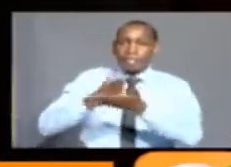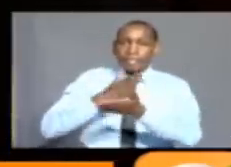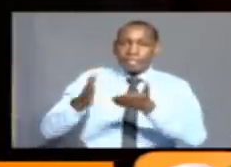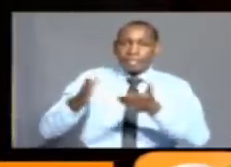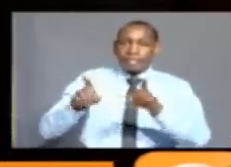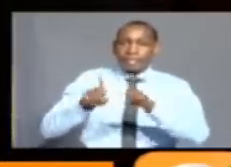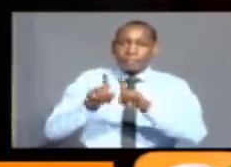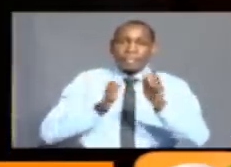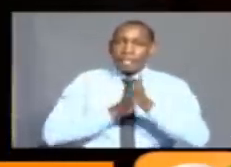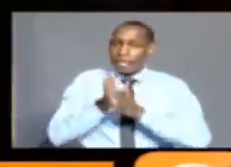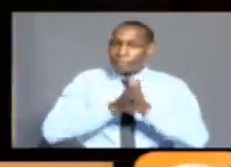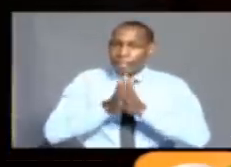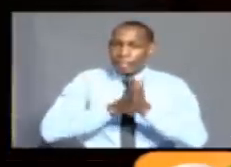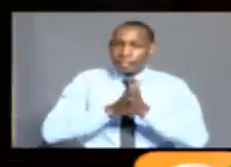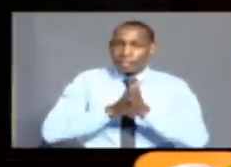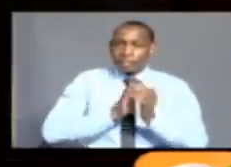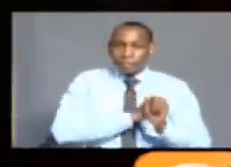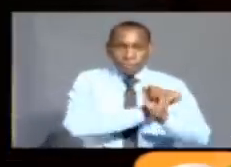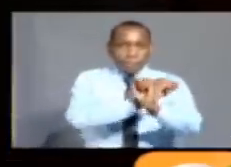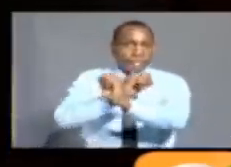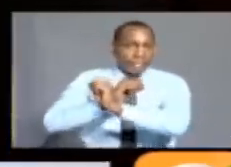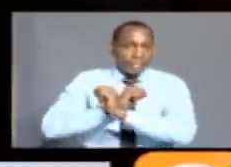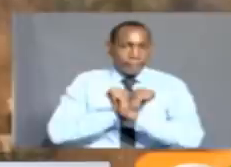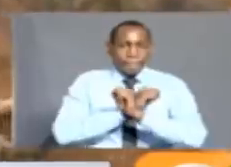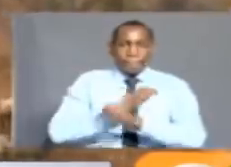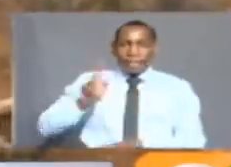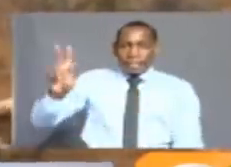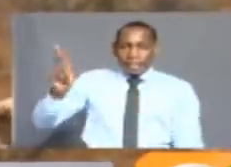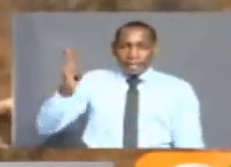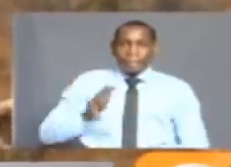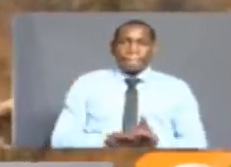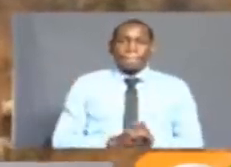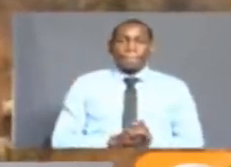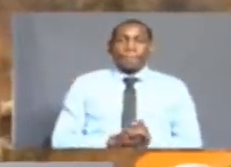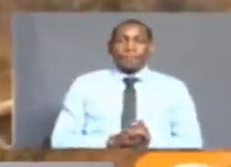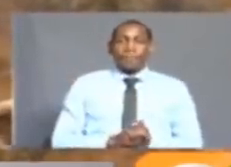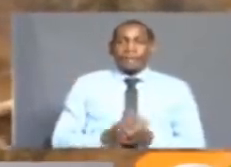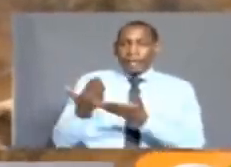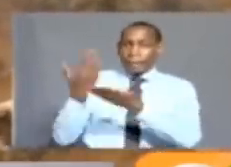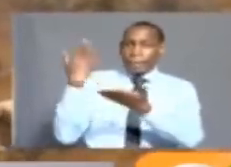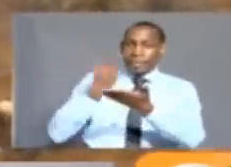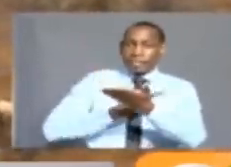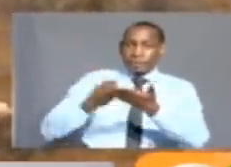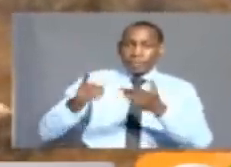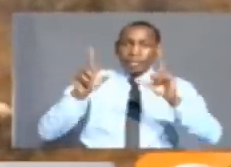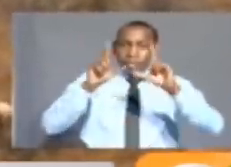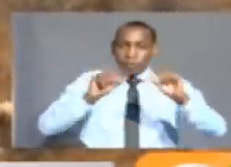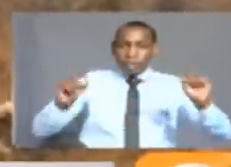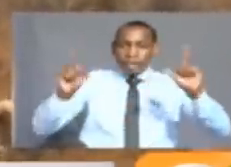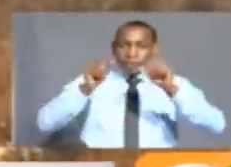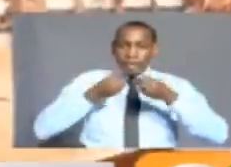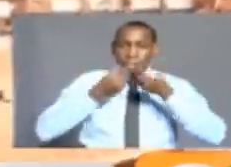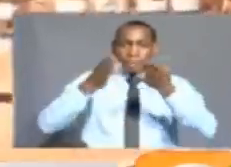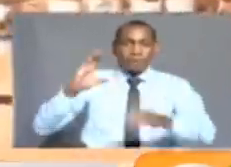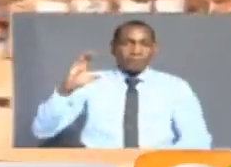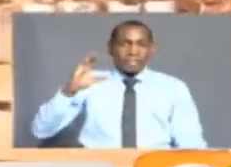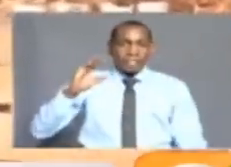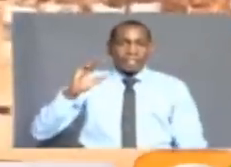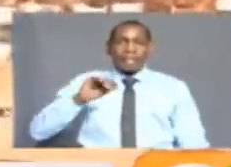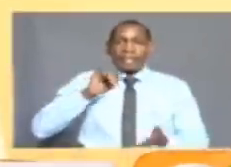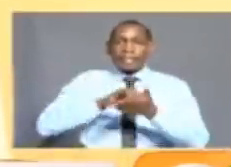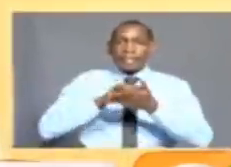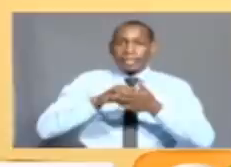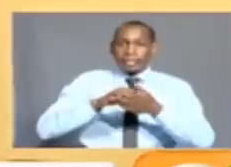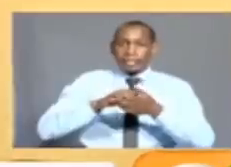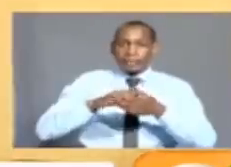same interest in securing Kenya. Juma lilopita duru ziliarifu Citizen kuwa watekaji nyara